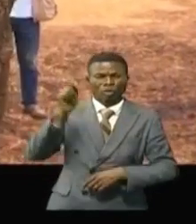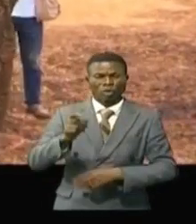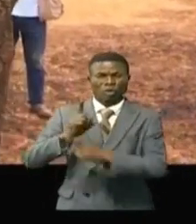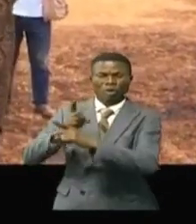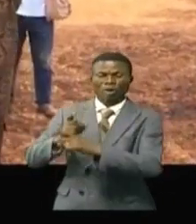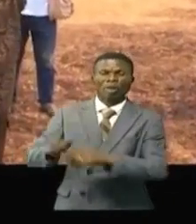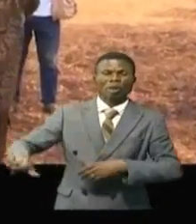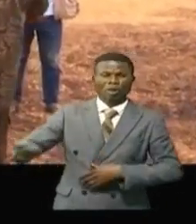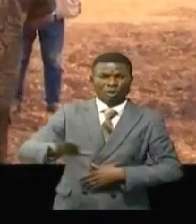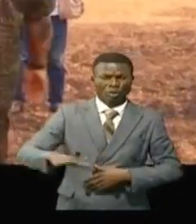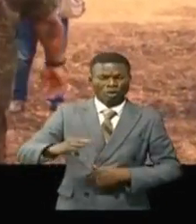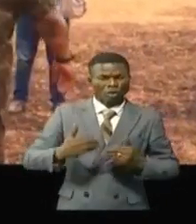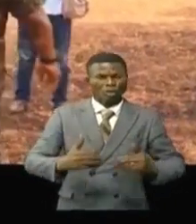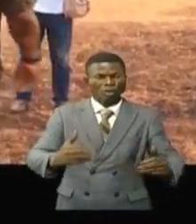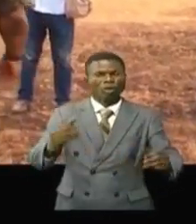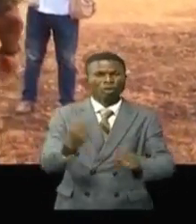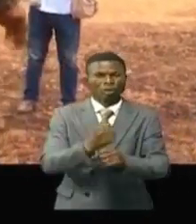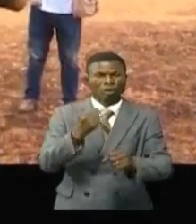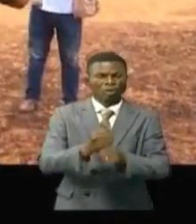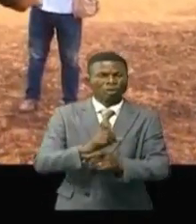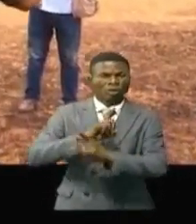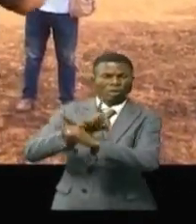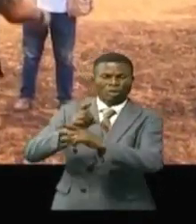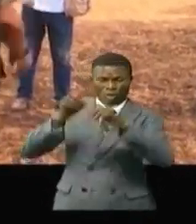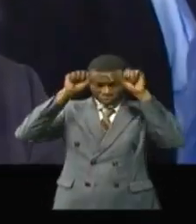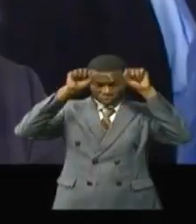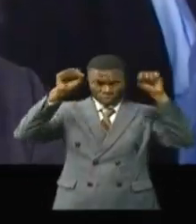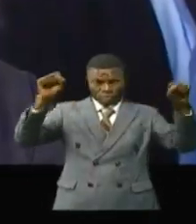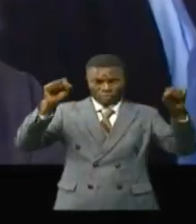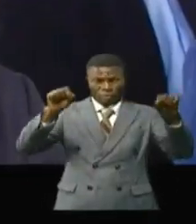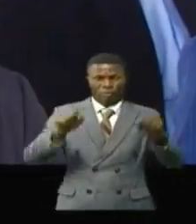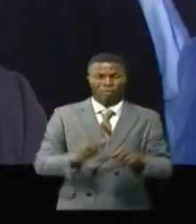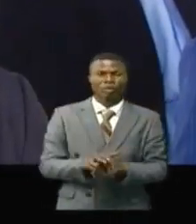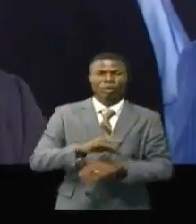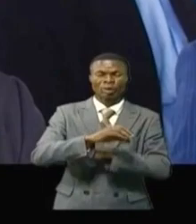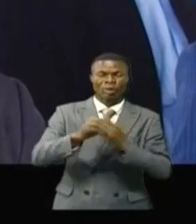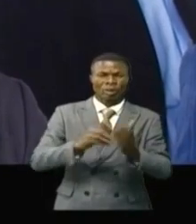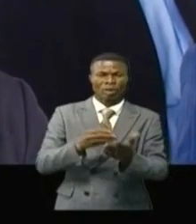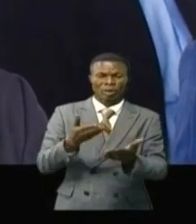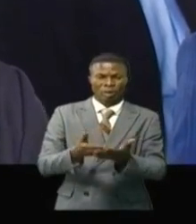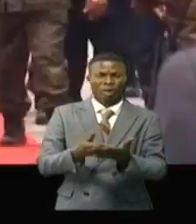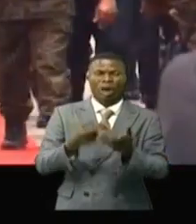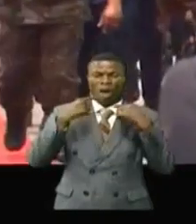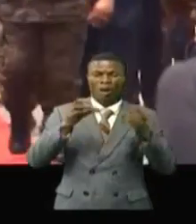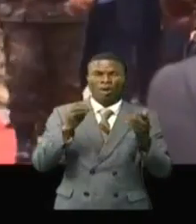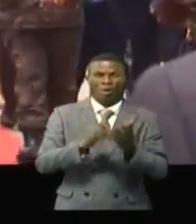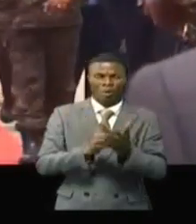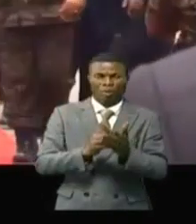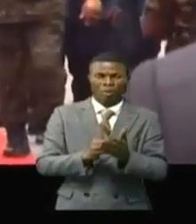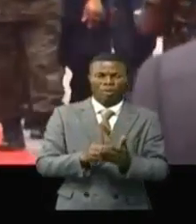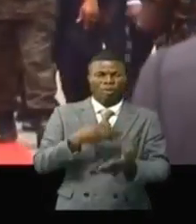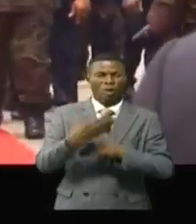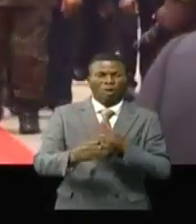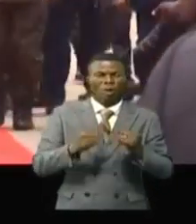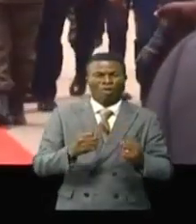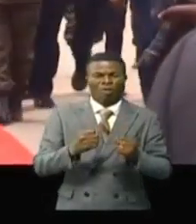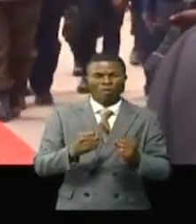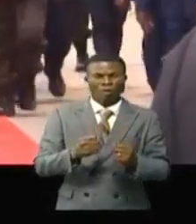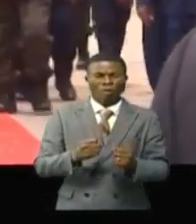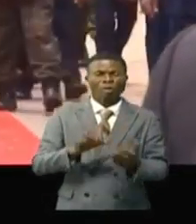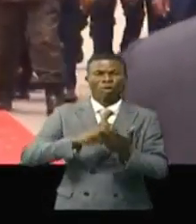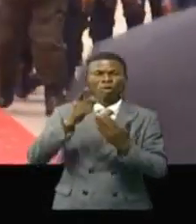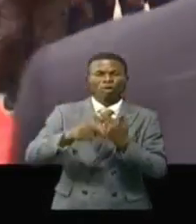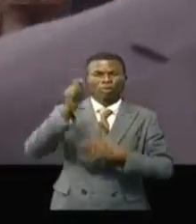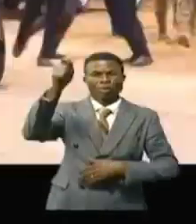républicaine, pour poursuivre l'œuvre de la protection présidentielle sans faille. Il faut rappeler que le remue-ménage intervenu dans la hiérarchie